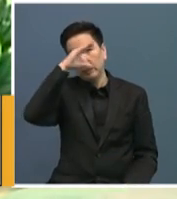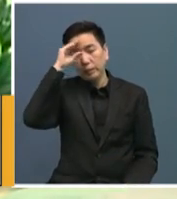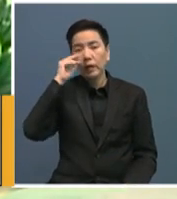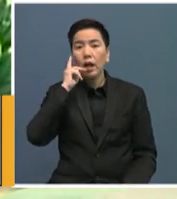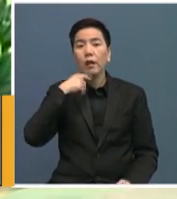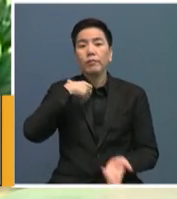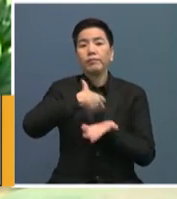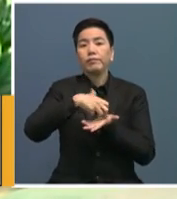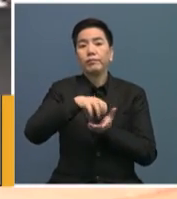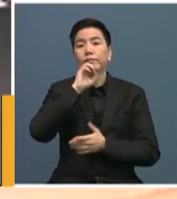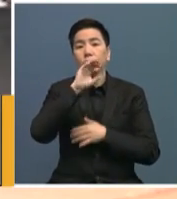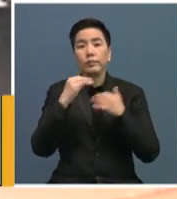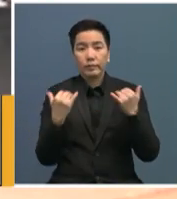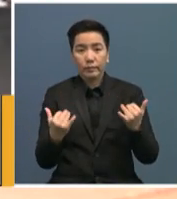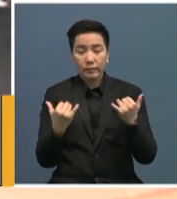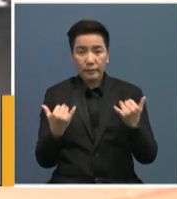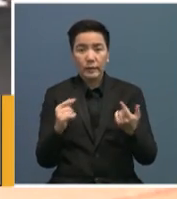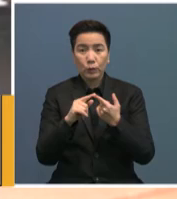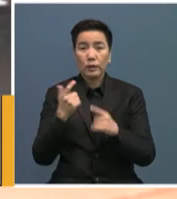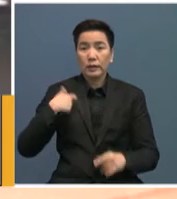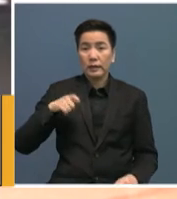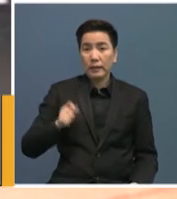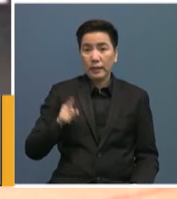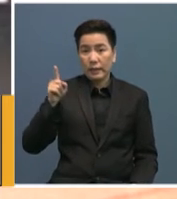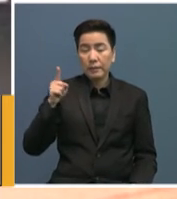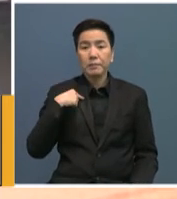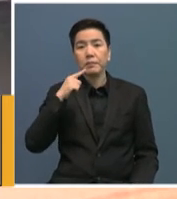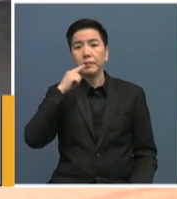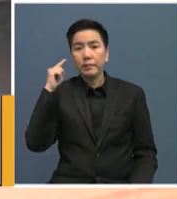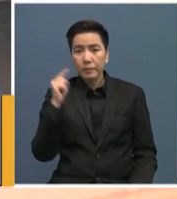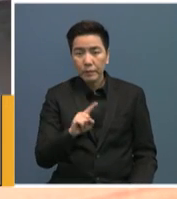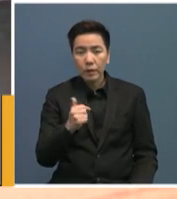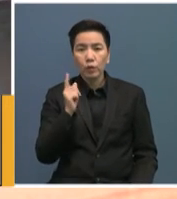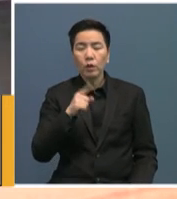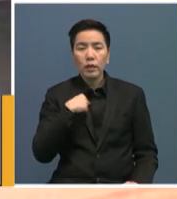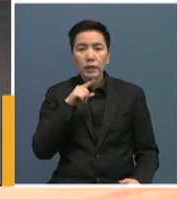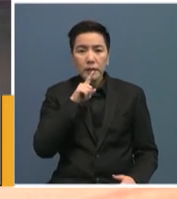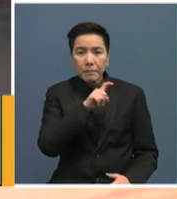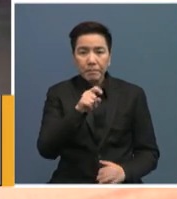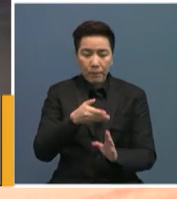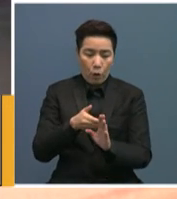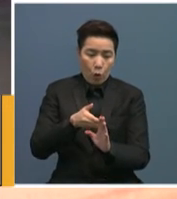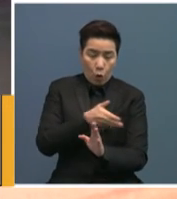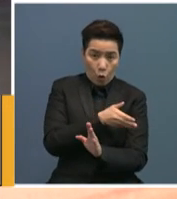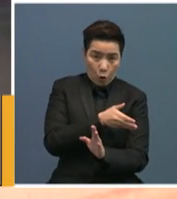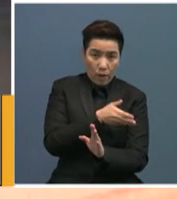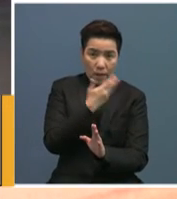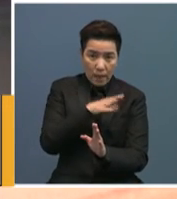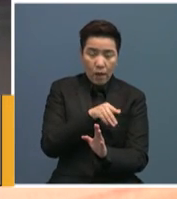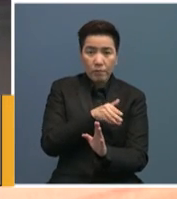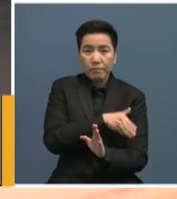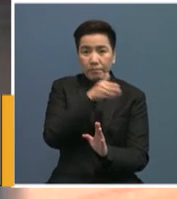สื่อมวลชนแบบนี้ส่วนกรณีที่สาระธรรมนูญได้วินิจฉัยว่าจะต้องทำประชามติก่อนยกร่างรัฐธรรมนูญฉบับใหม่